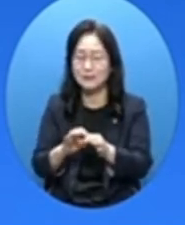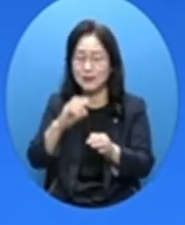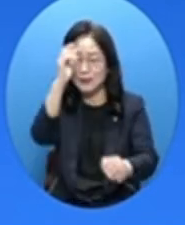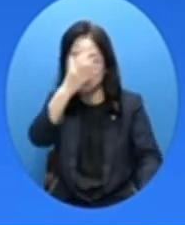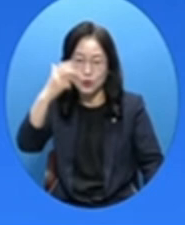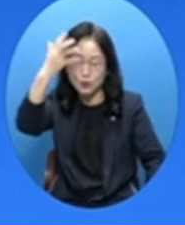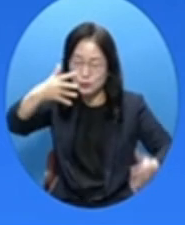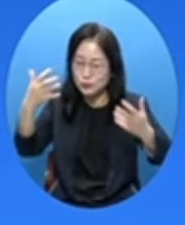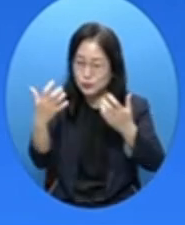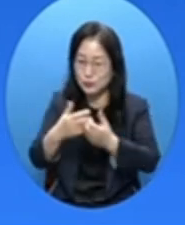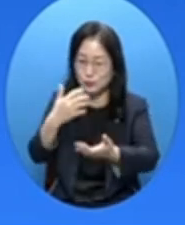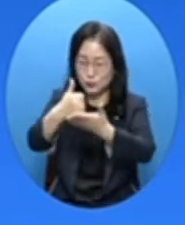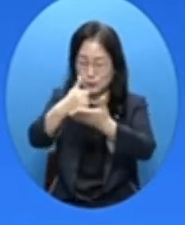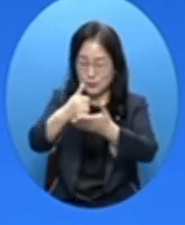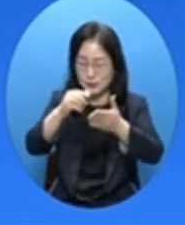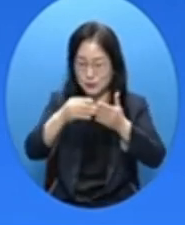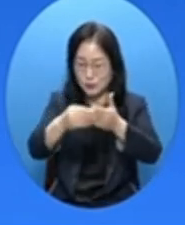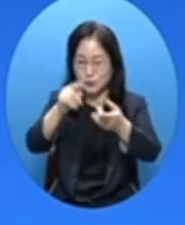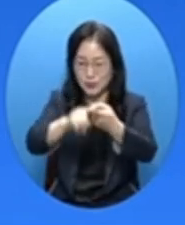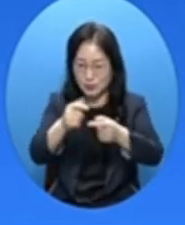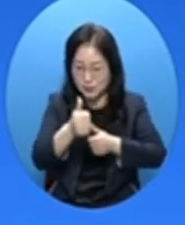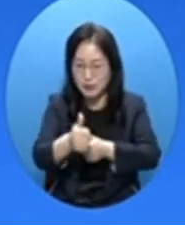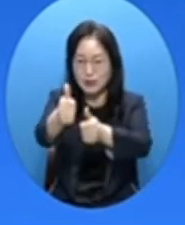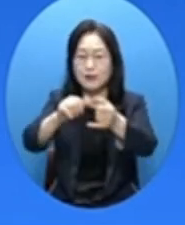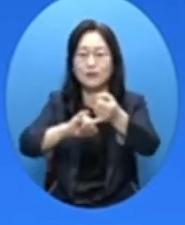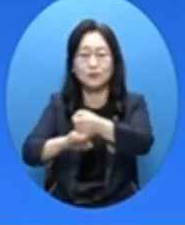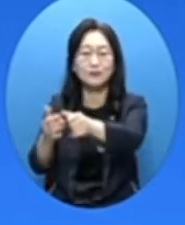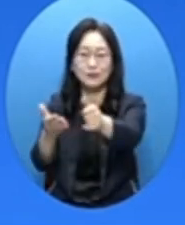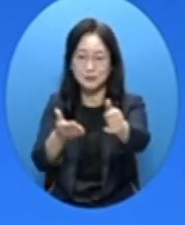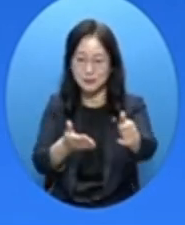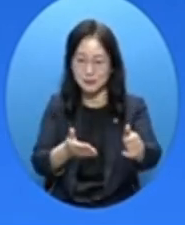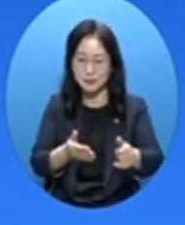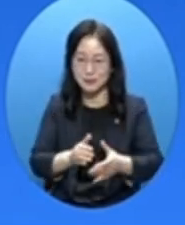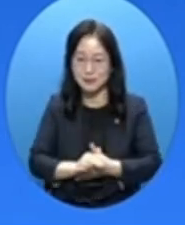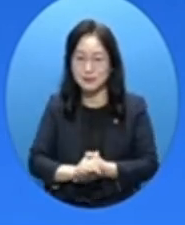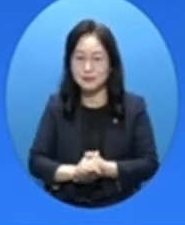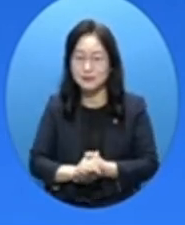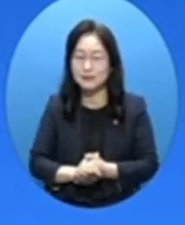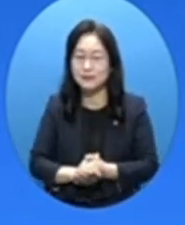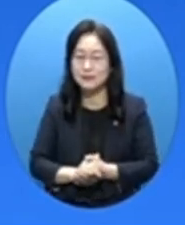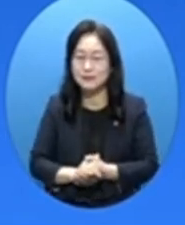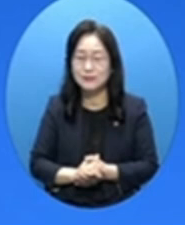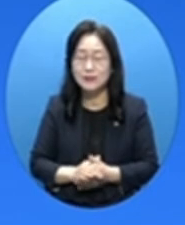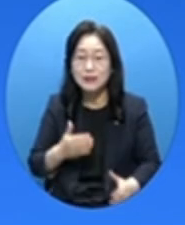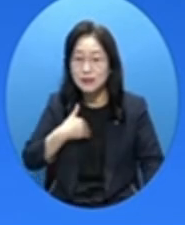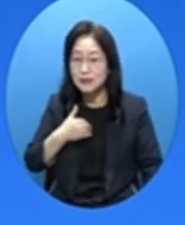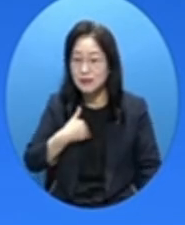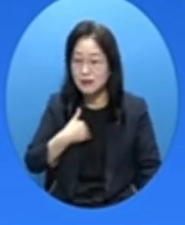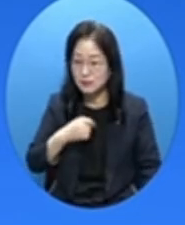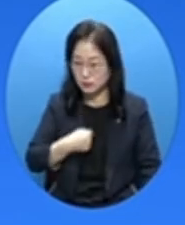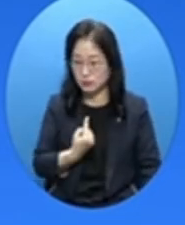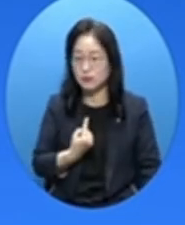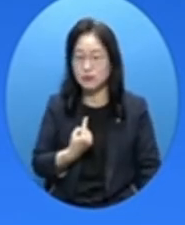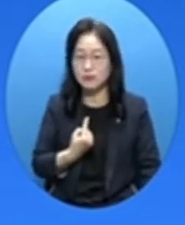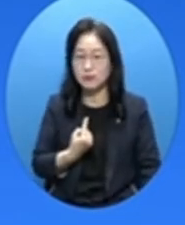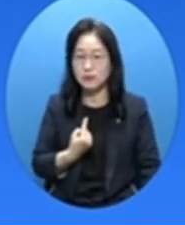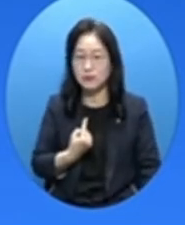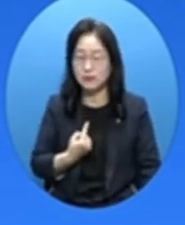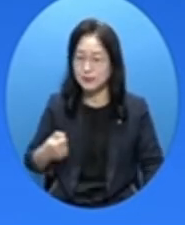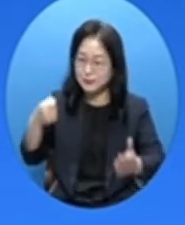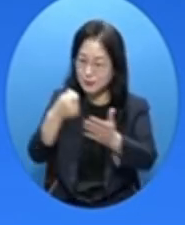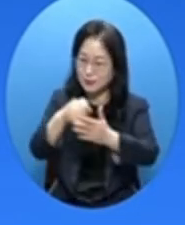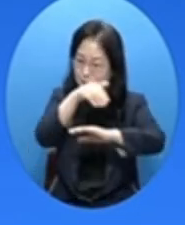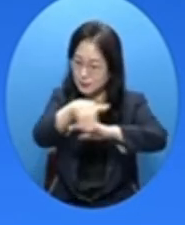성령으로 충만해서 주님의 인도하심을 따라 살아가는 주님의 백성이 되어야 되는 것입니다 내가 내 길을 정하고